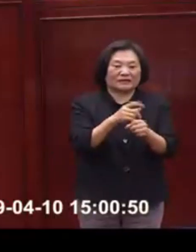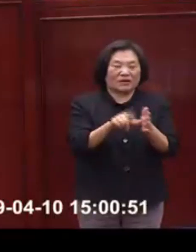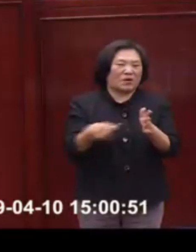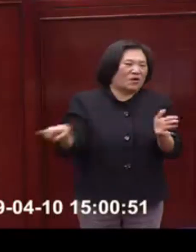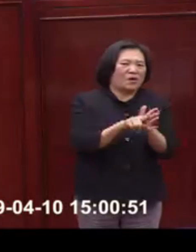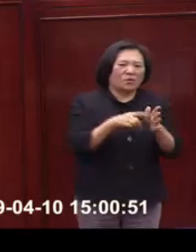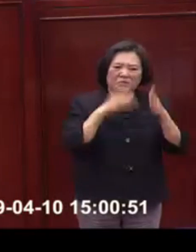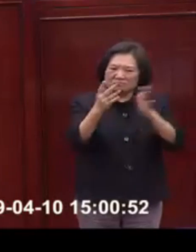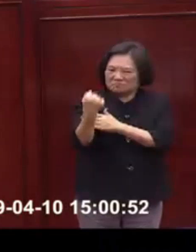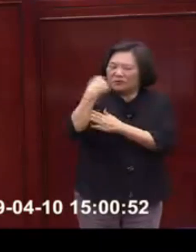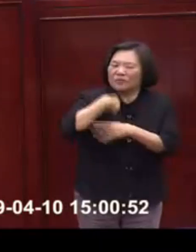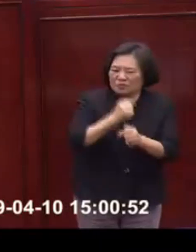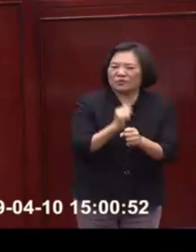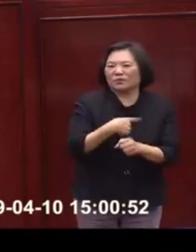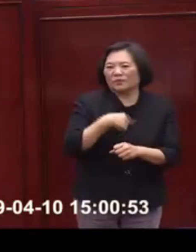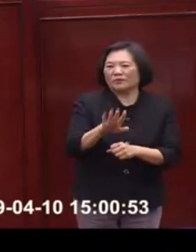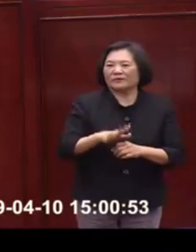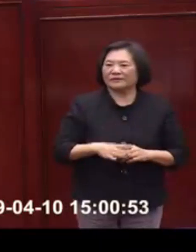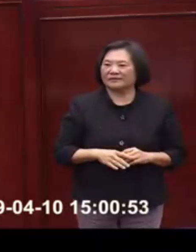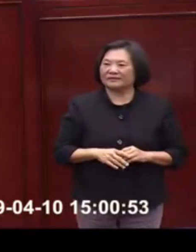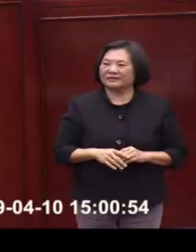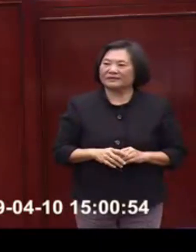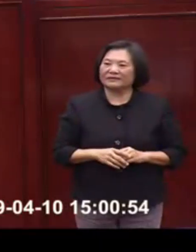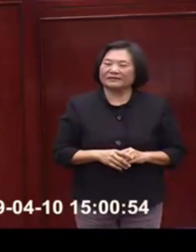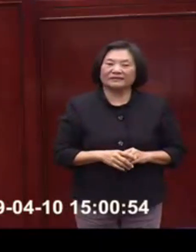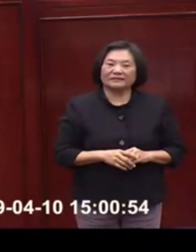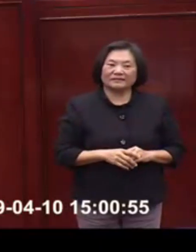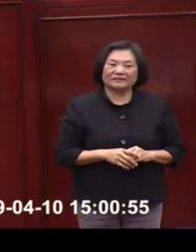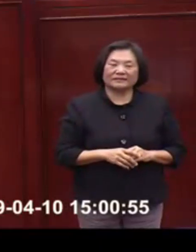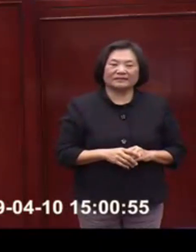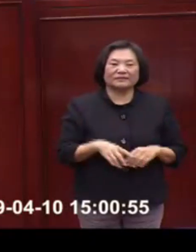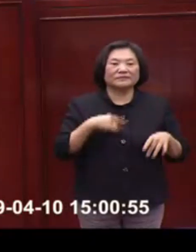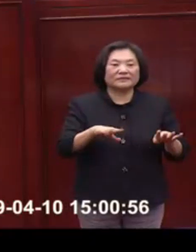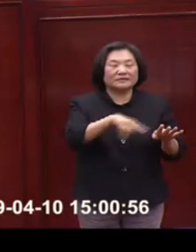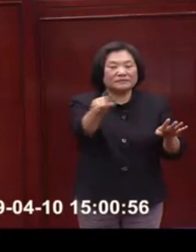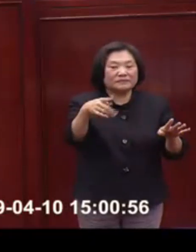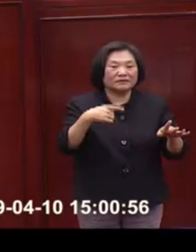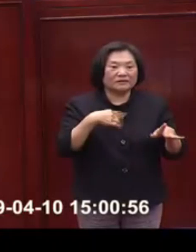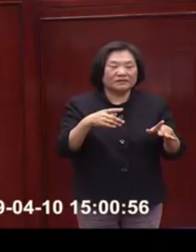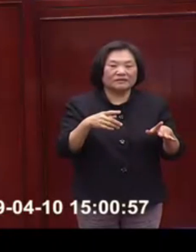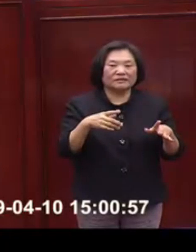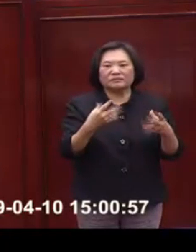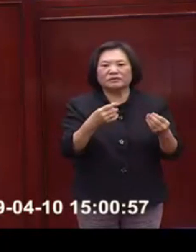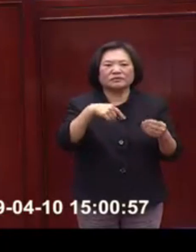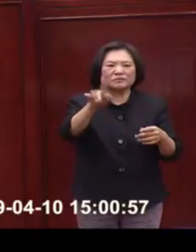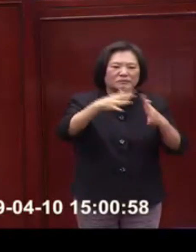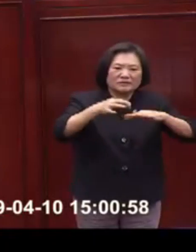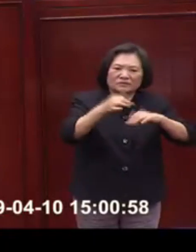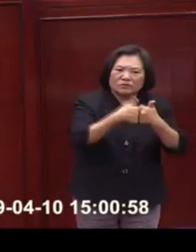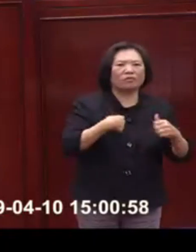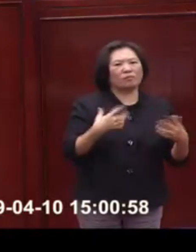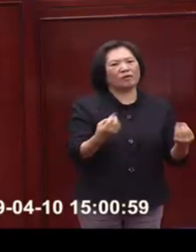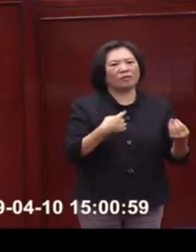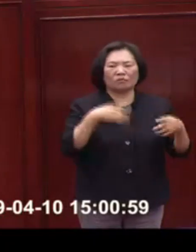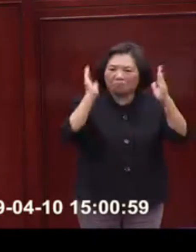啊，我还是很认真在工作，你知道吗？所以事实上，我想你们知道的。我到现在为止也没有去搞什么基金会什么，我还是很